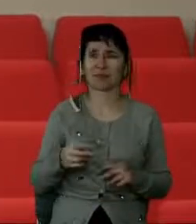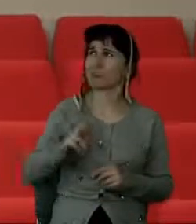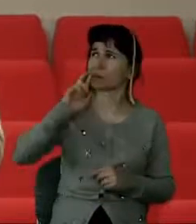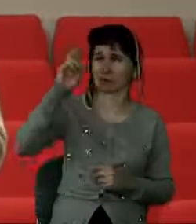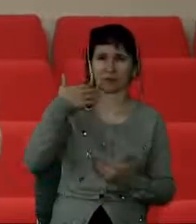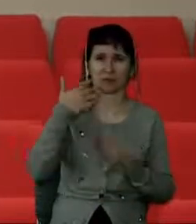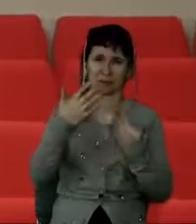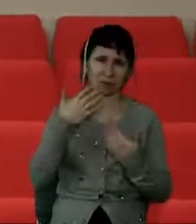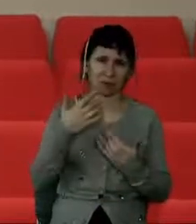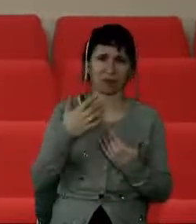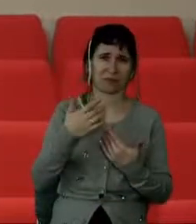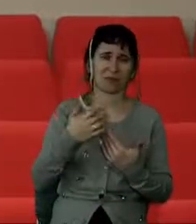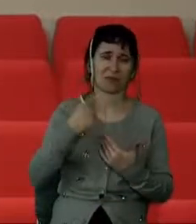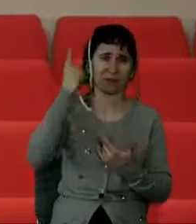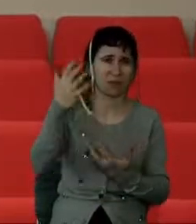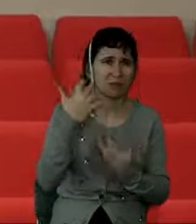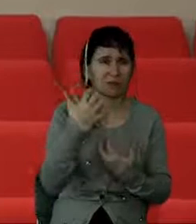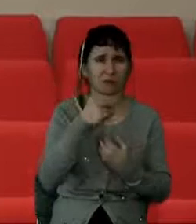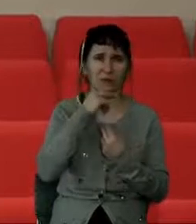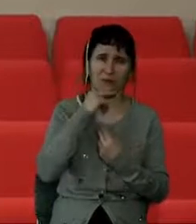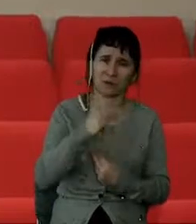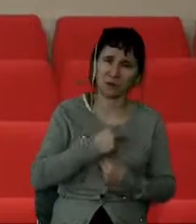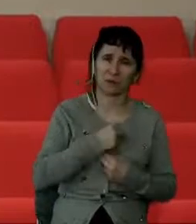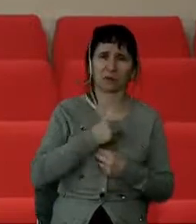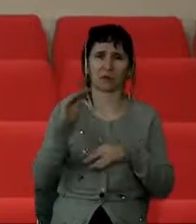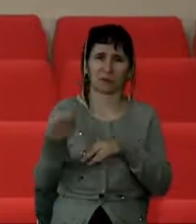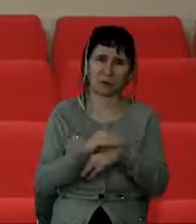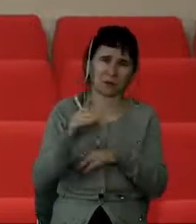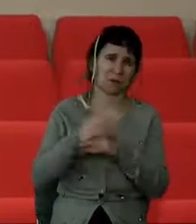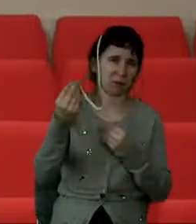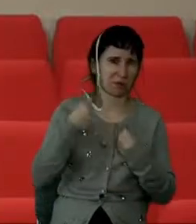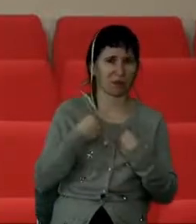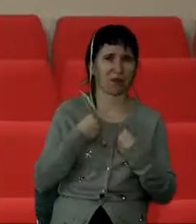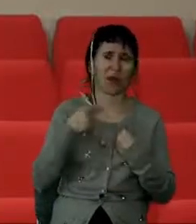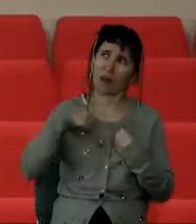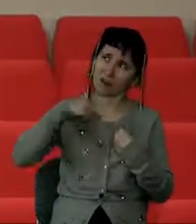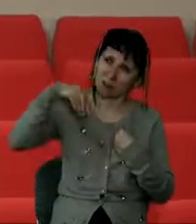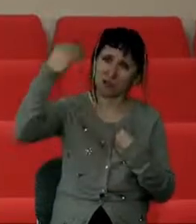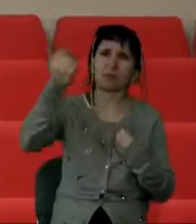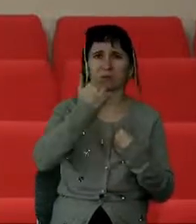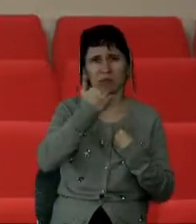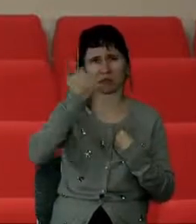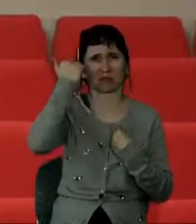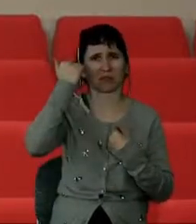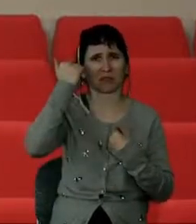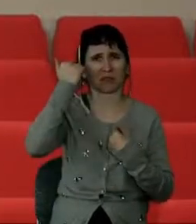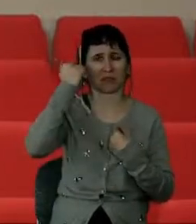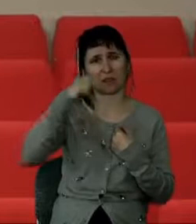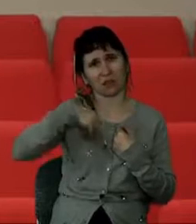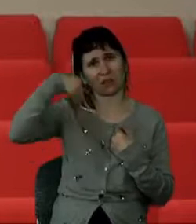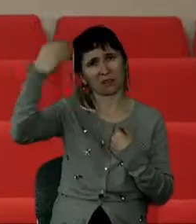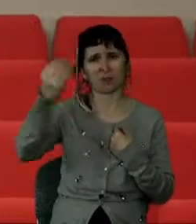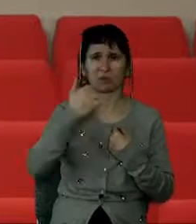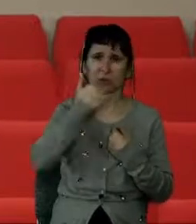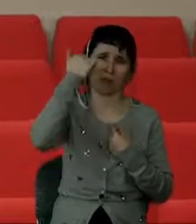нами спільність, коли Він про нас турбується. Як важливо знаходити ці слова подяки